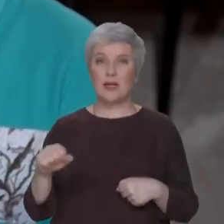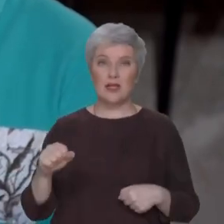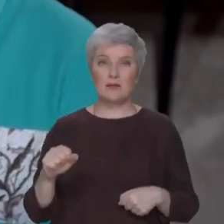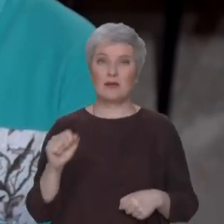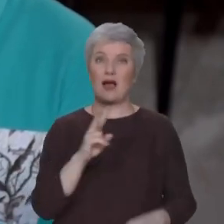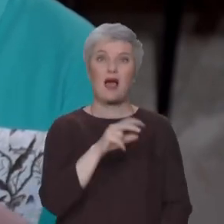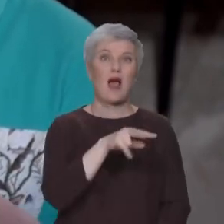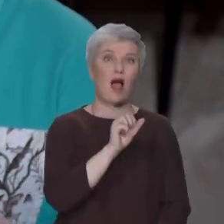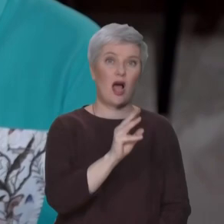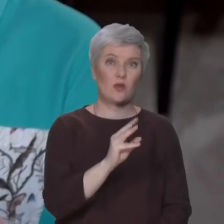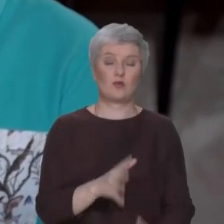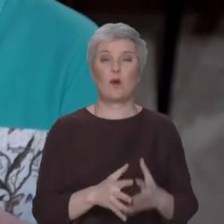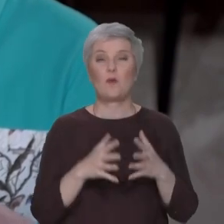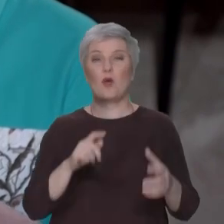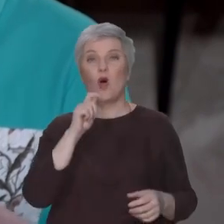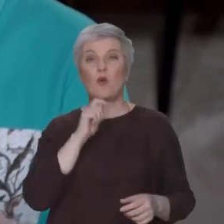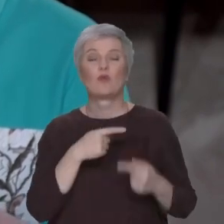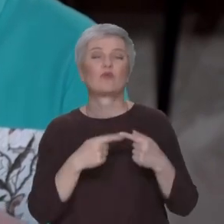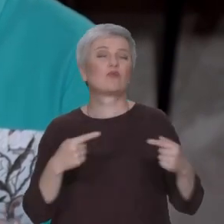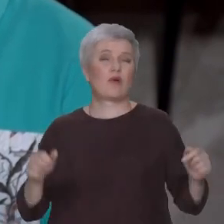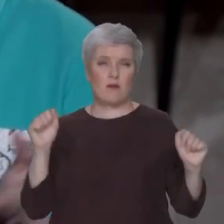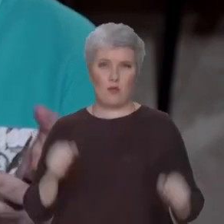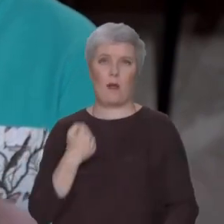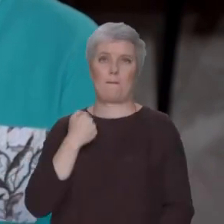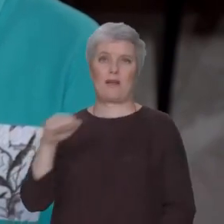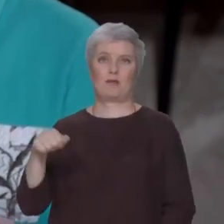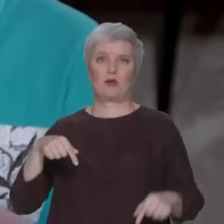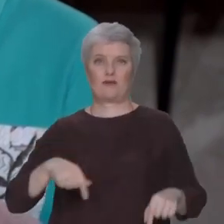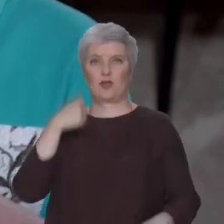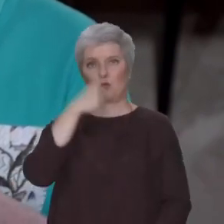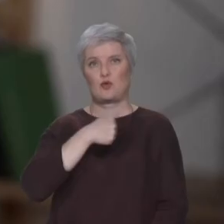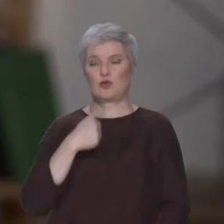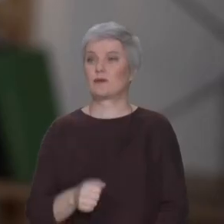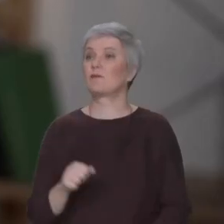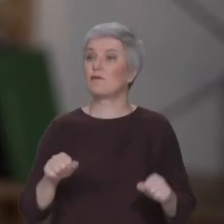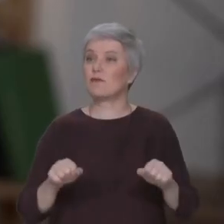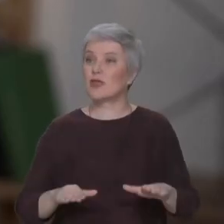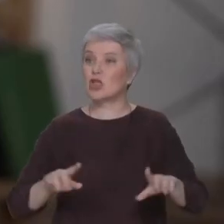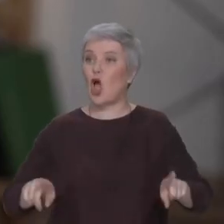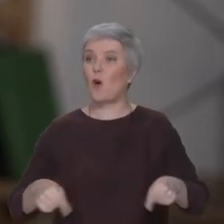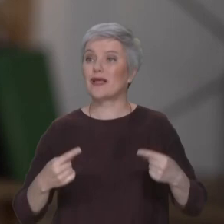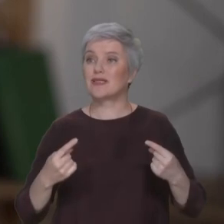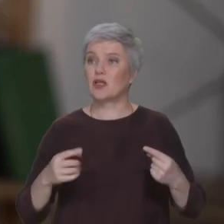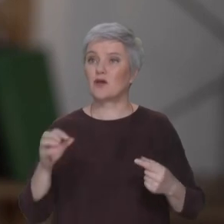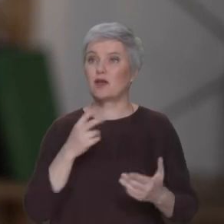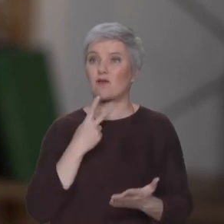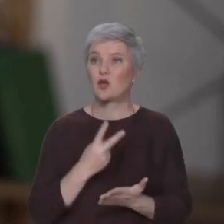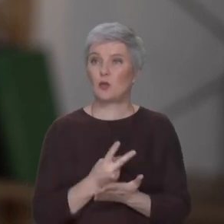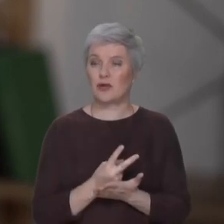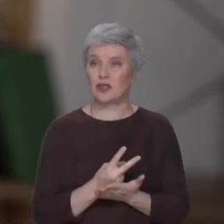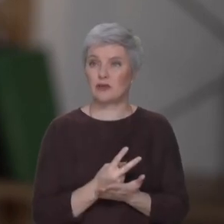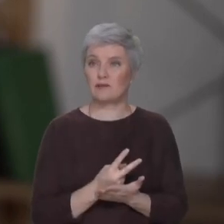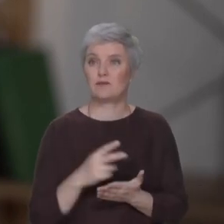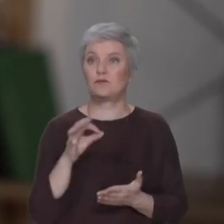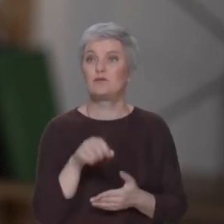образиться мене Калуш, ну, переважно більшість українських виконавців могла перемогти в цьому році. Рішення організаторів Євробачення, Європейської мовної